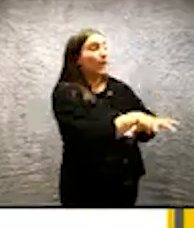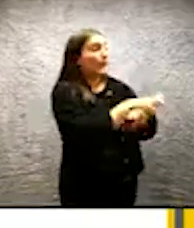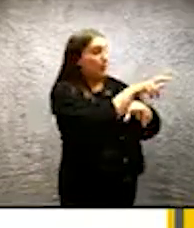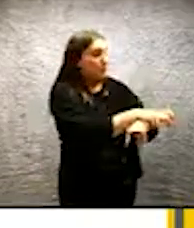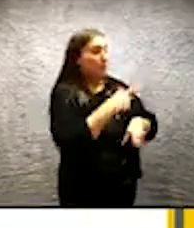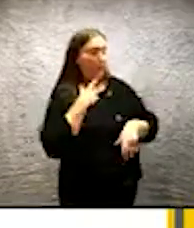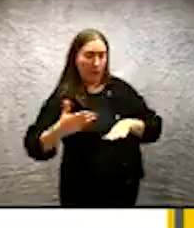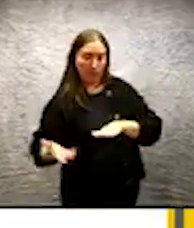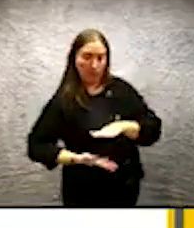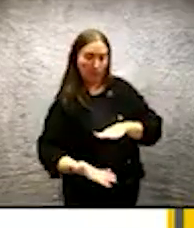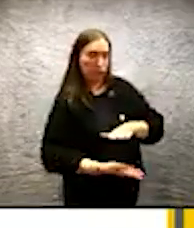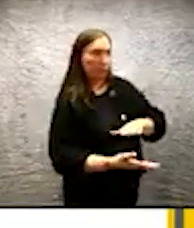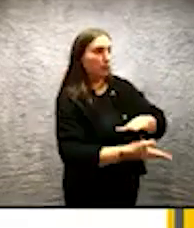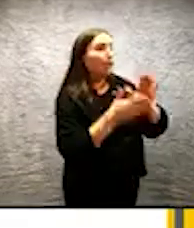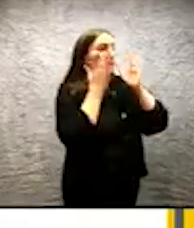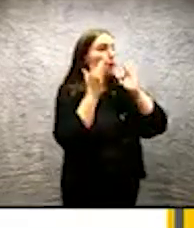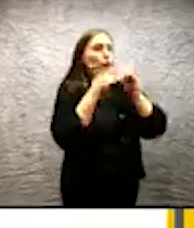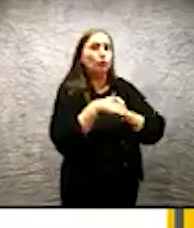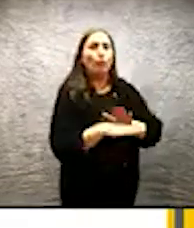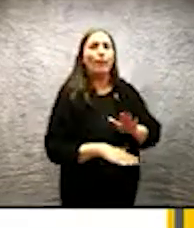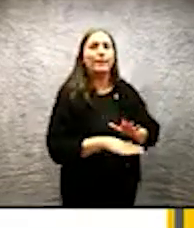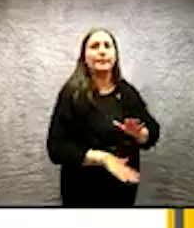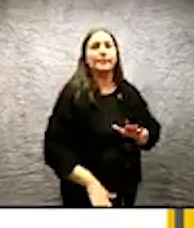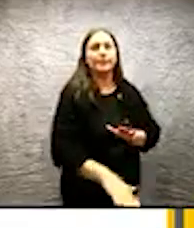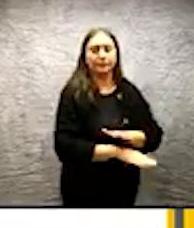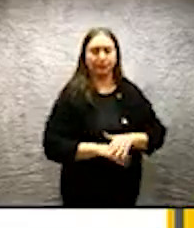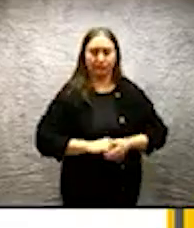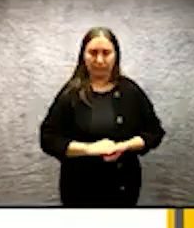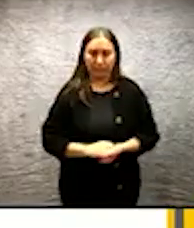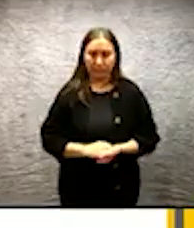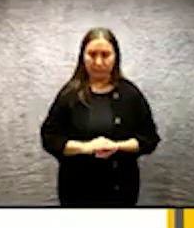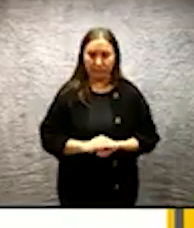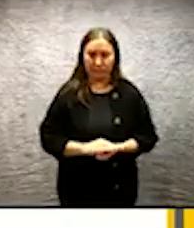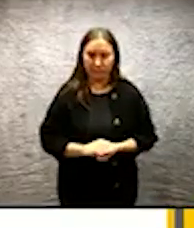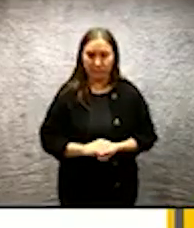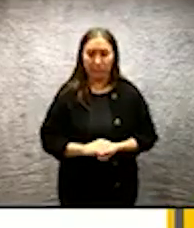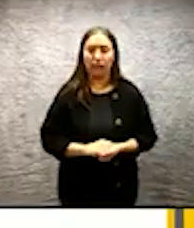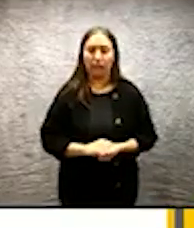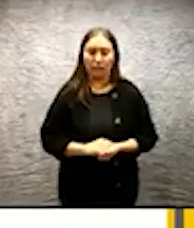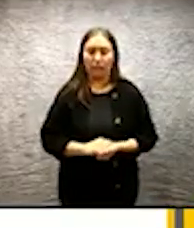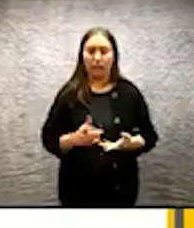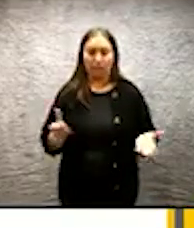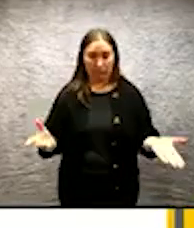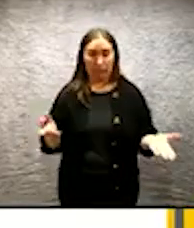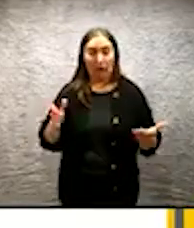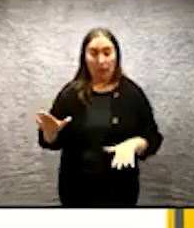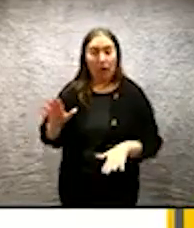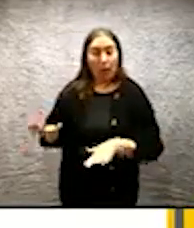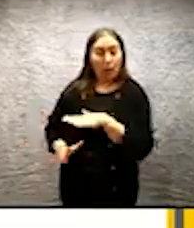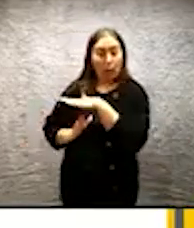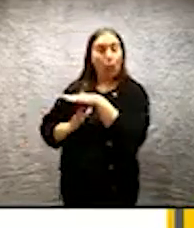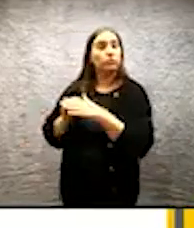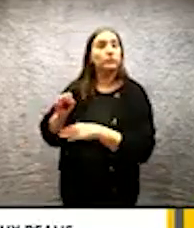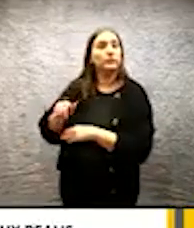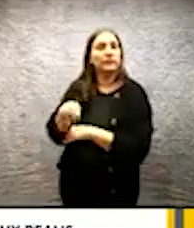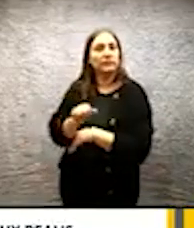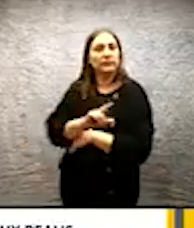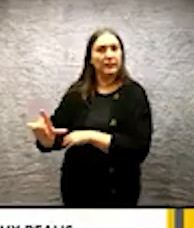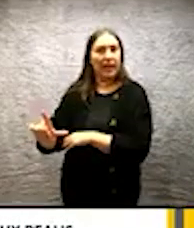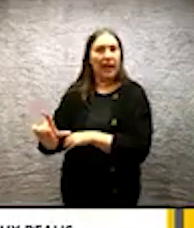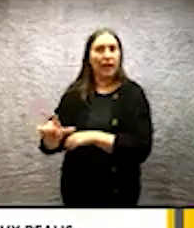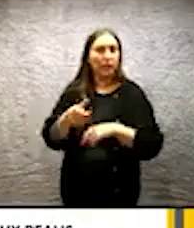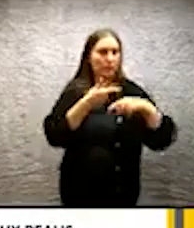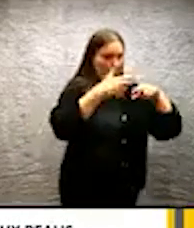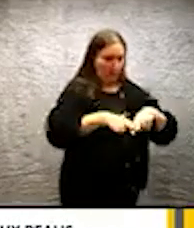du fauchage. D'un point de vue financier, les comptes du CIGAL sont excédentaires tant en fonctionnement qu'en